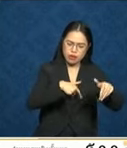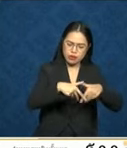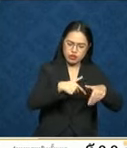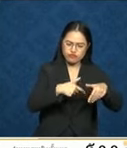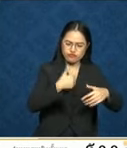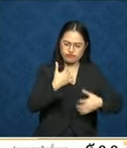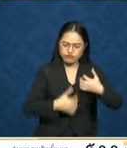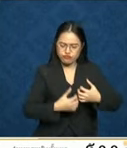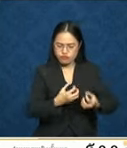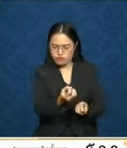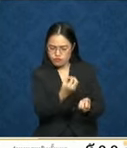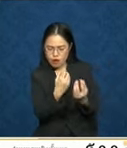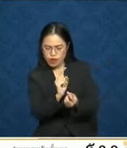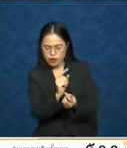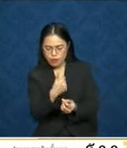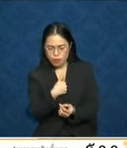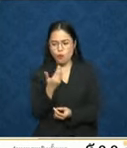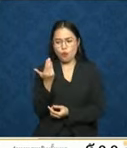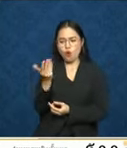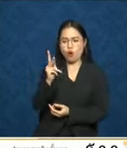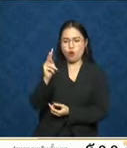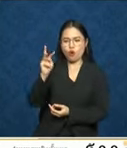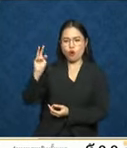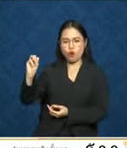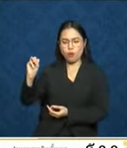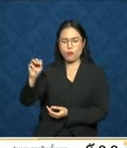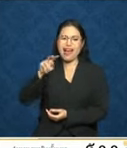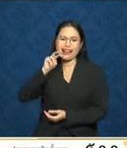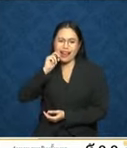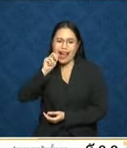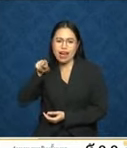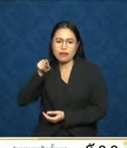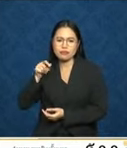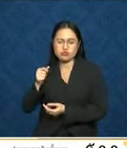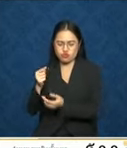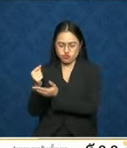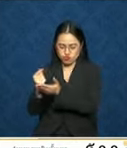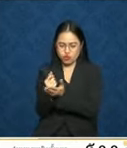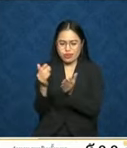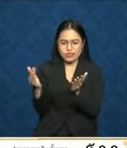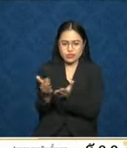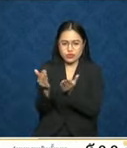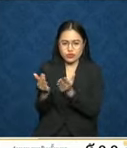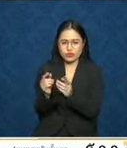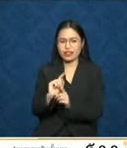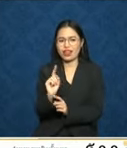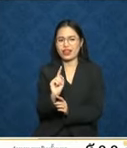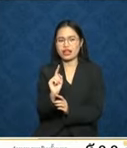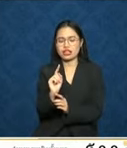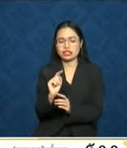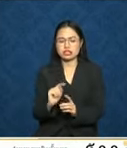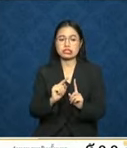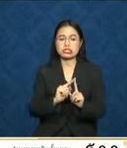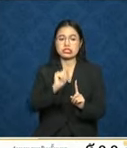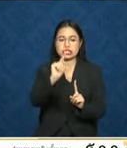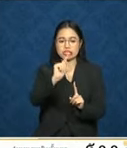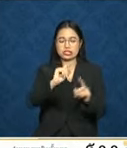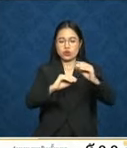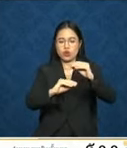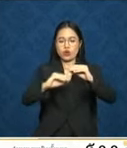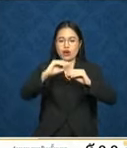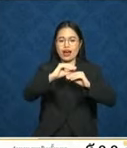นผมขอให้กรมชลประทานกระทรวงเกษตรและสหกรณ์สนับสนุนงบประมาณดังนี้ครับ 1. โครงการก่อสร้